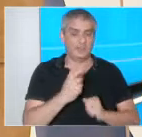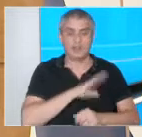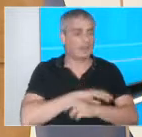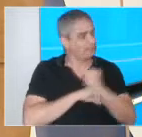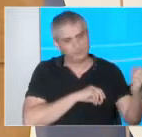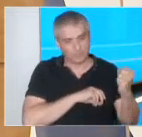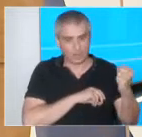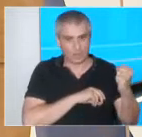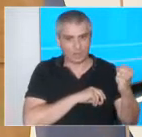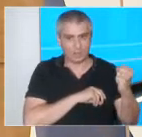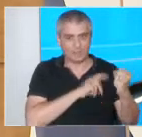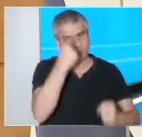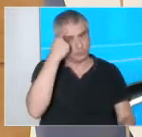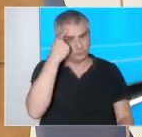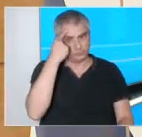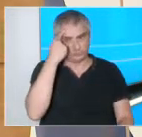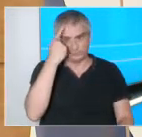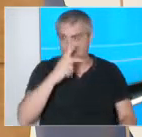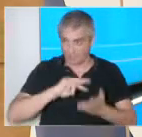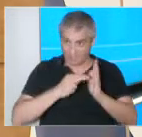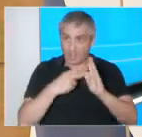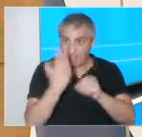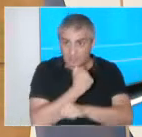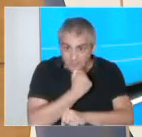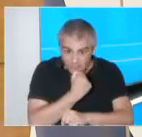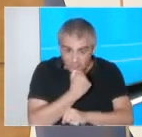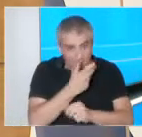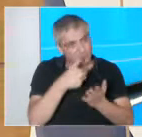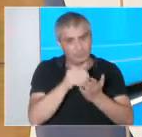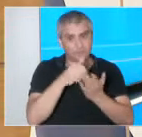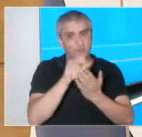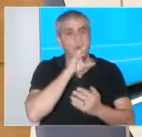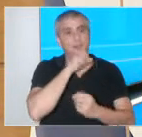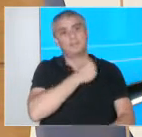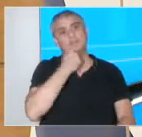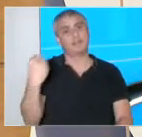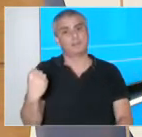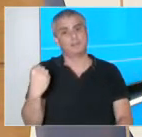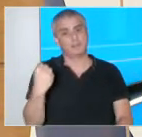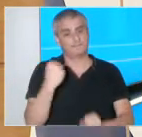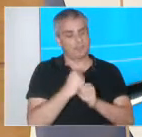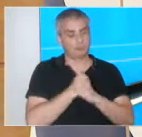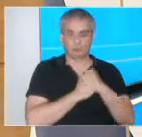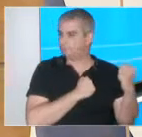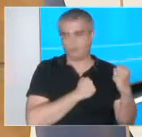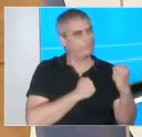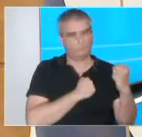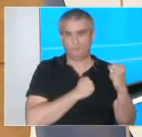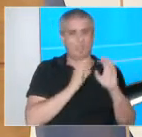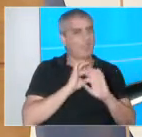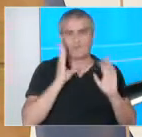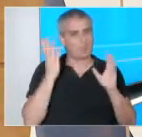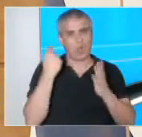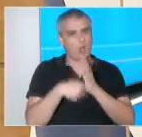לשמאל. הם חושבים שהתרגיל הזה יצליח, הם ימשיכו לדבר ימין, וללכת עם השמאל זה לא עובד על אף